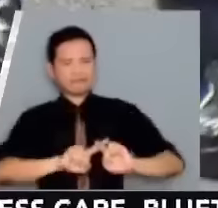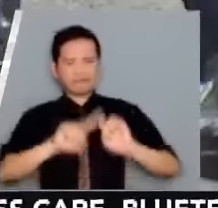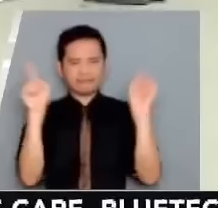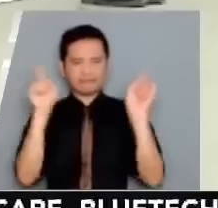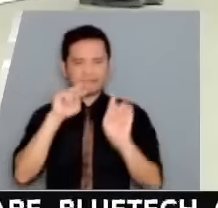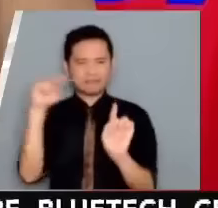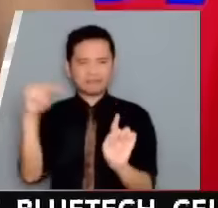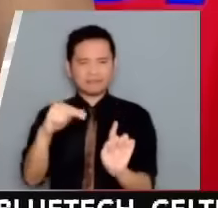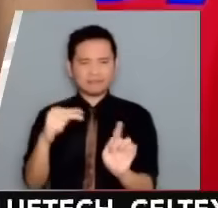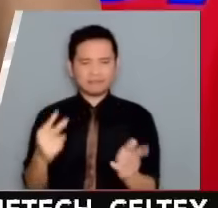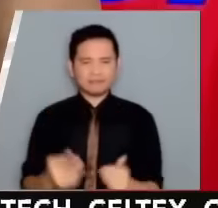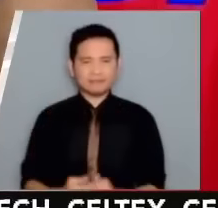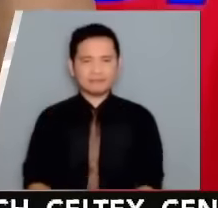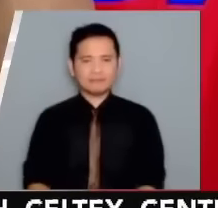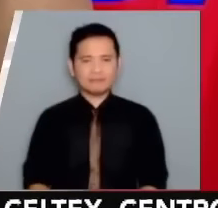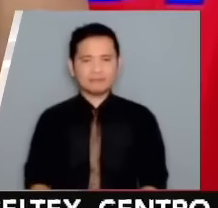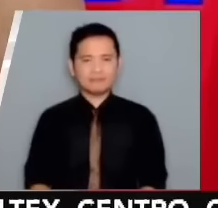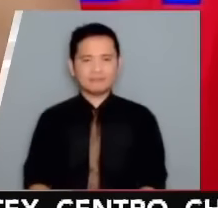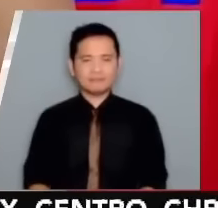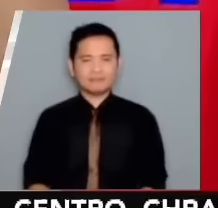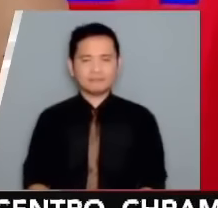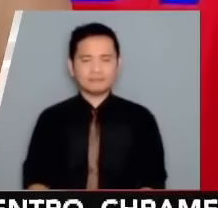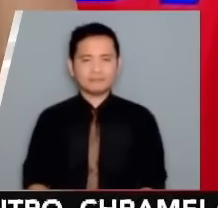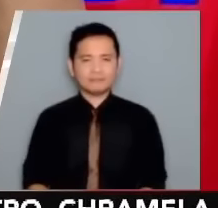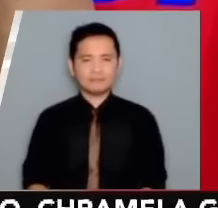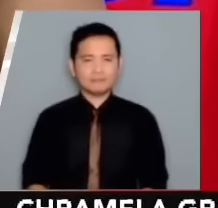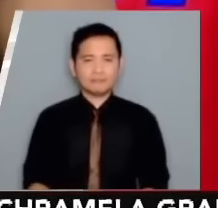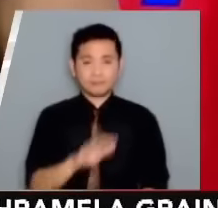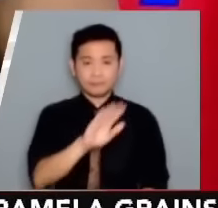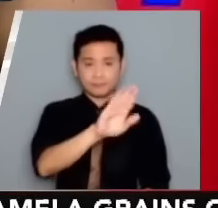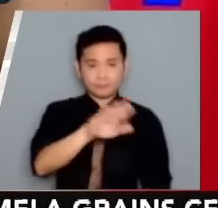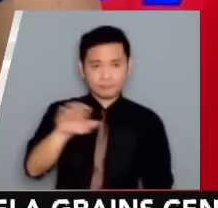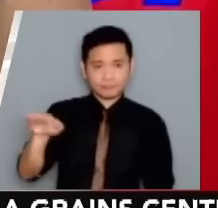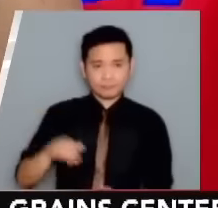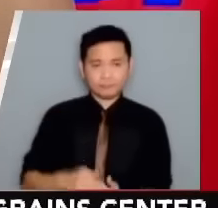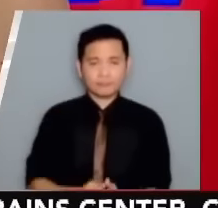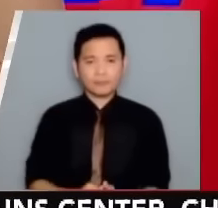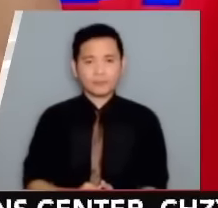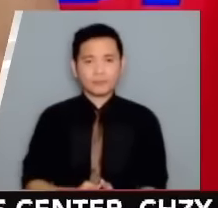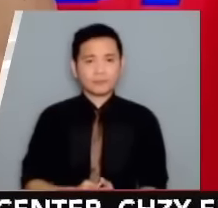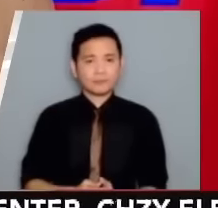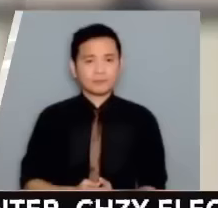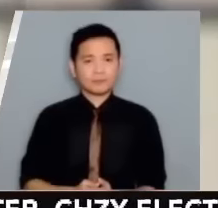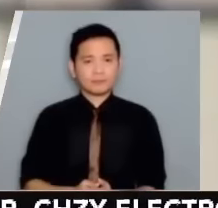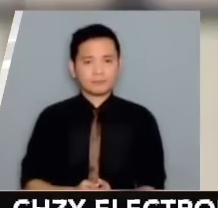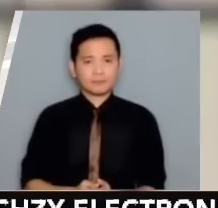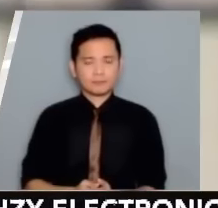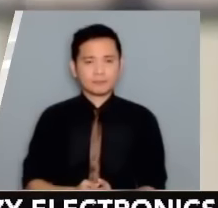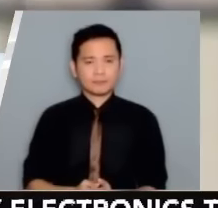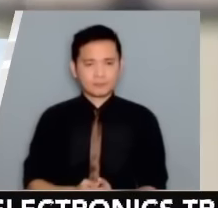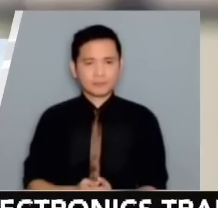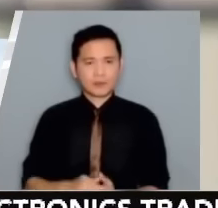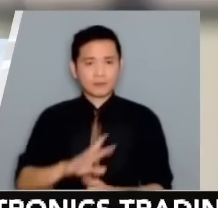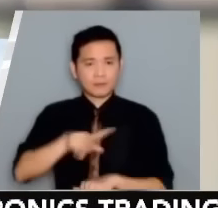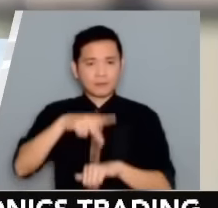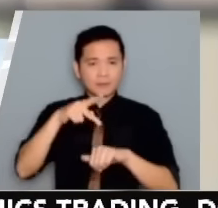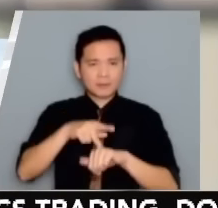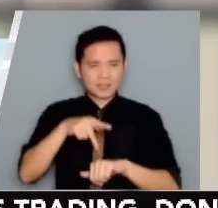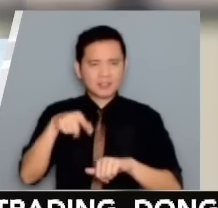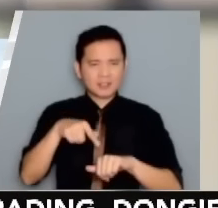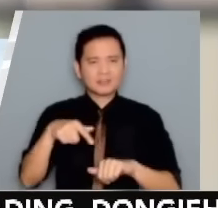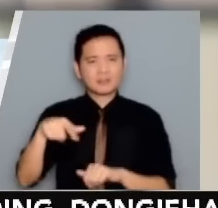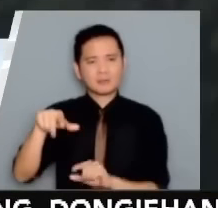Tato inaasahang magbabalik sa normal na operasyon Ngayong araw ang Philippine General Hospital kasunod ng inspeksyon sa mga